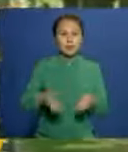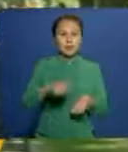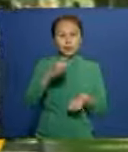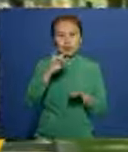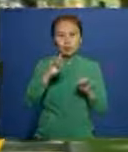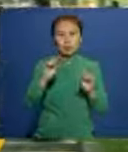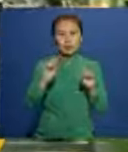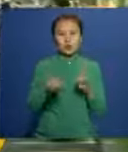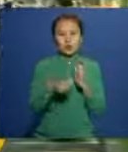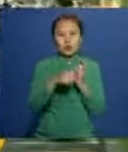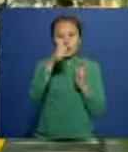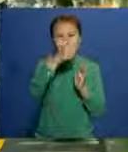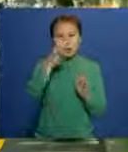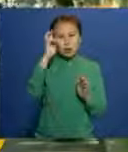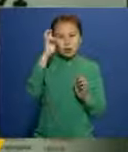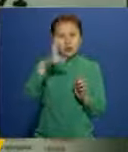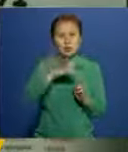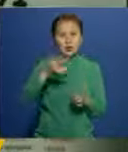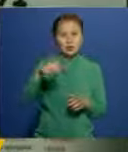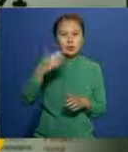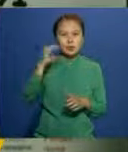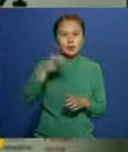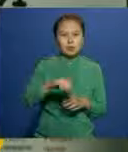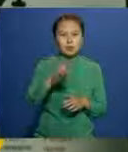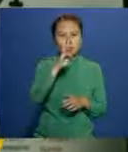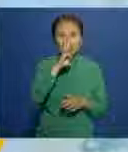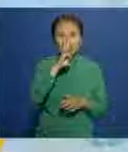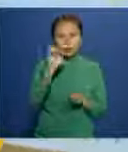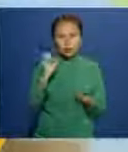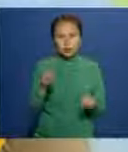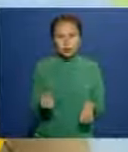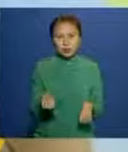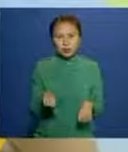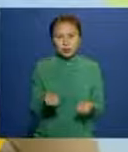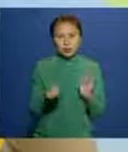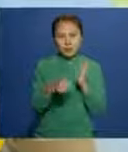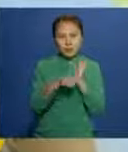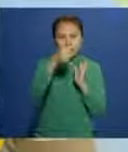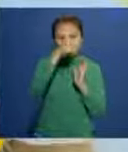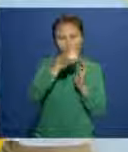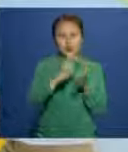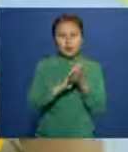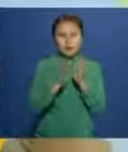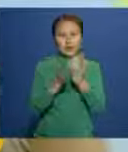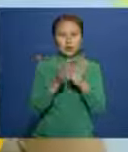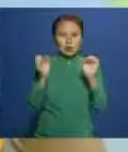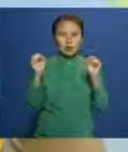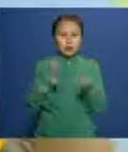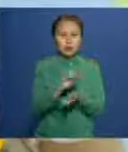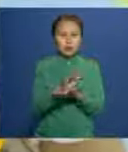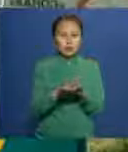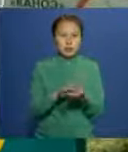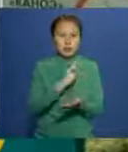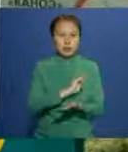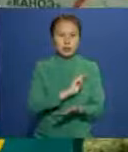айта кетерлігі, оларға 6 ай мемлекет тарапынан 33 мың теңге жалақы төленеді. 6 айдан кейін ортақ келісімге қарай тұрақты